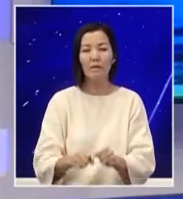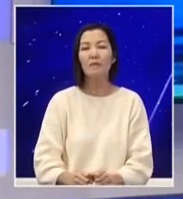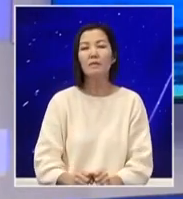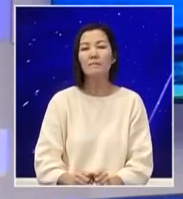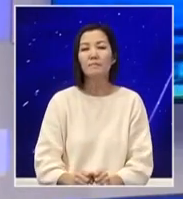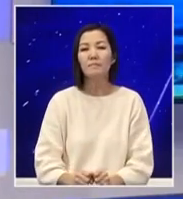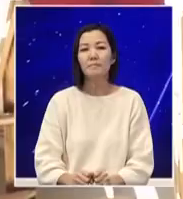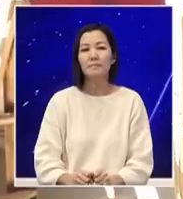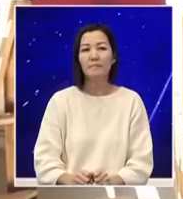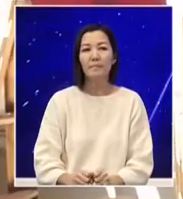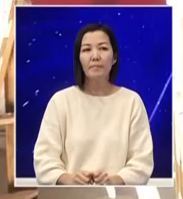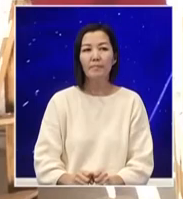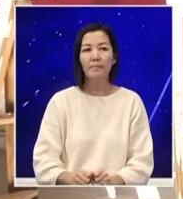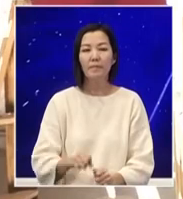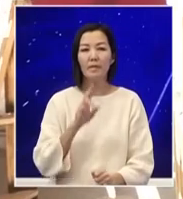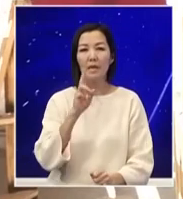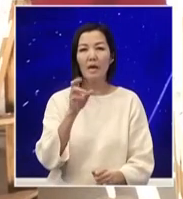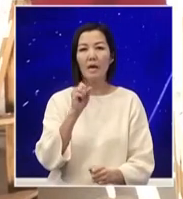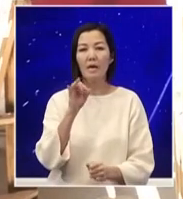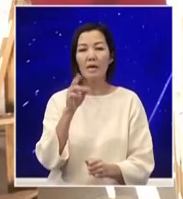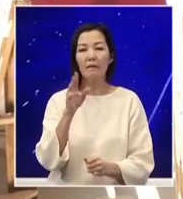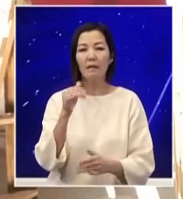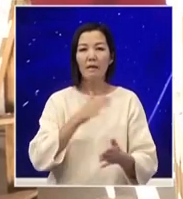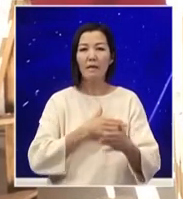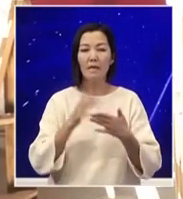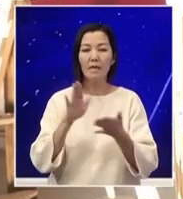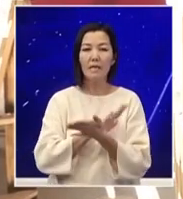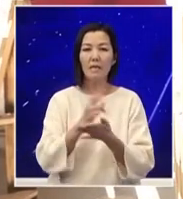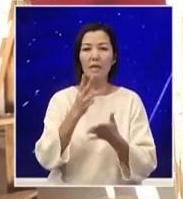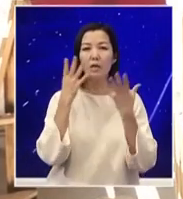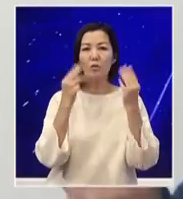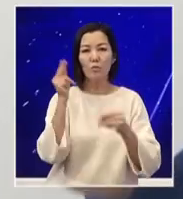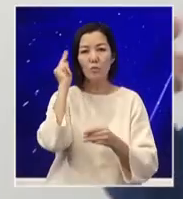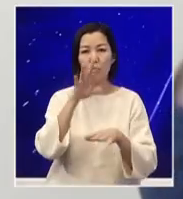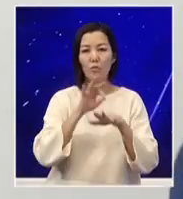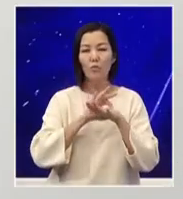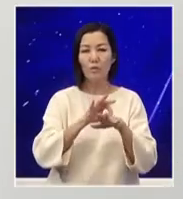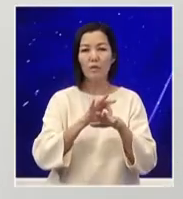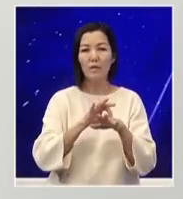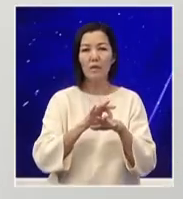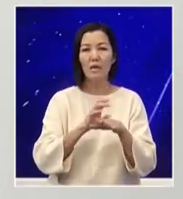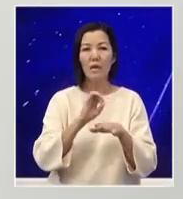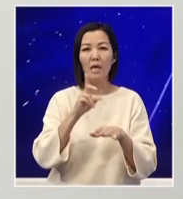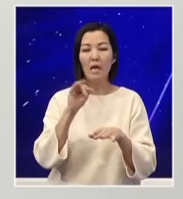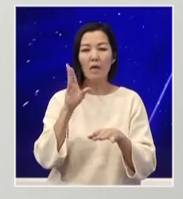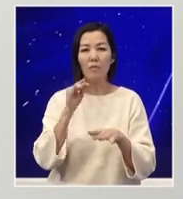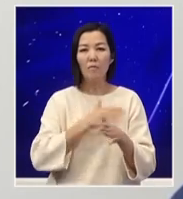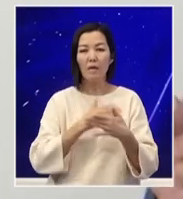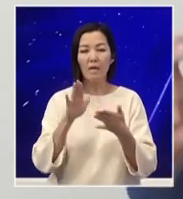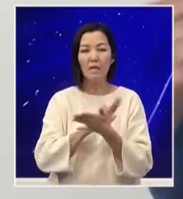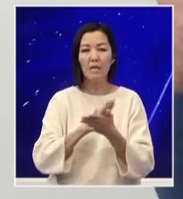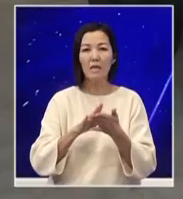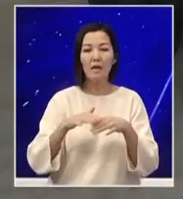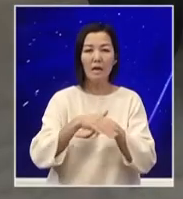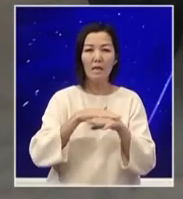тарқатсын. Қарадал аймағында еріктілерге арналған 2 күндік оқыту семинар өтті. Егоп жарысы жобасы аясында еріктілер облыс